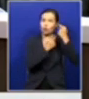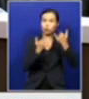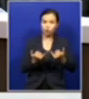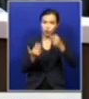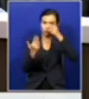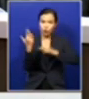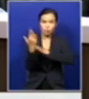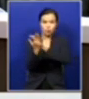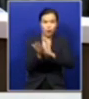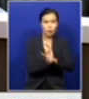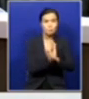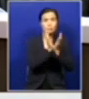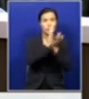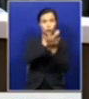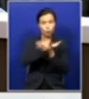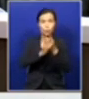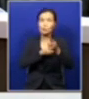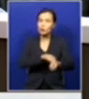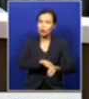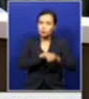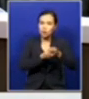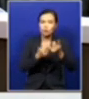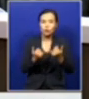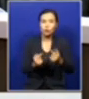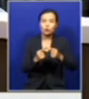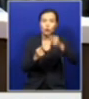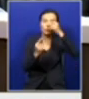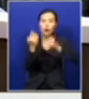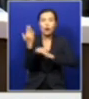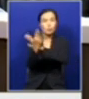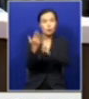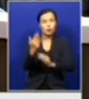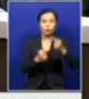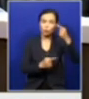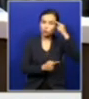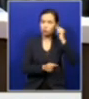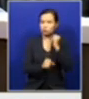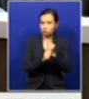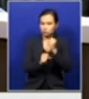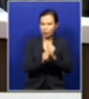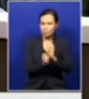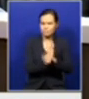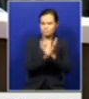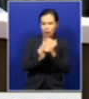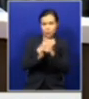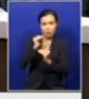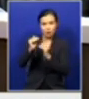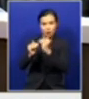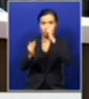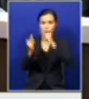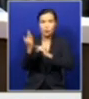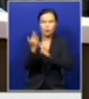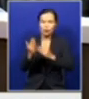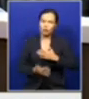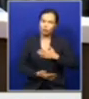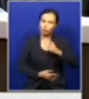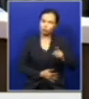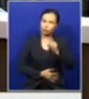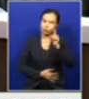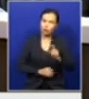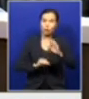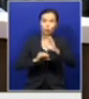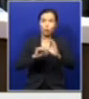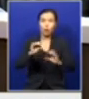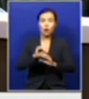ฏิรูปภาคการเกษตรถึงเวลาแล้วที่ประเทศไทยต้องปฏิรูปประเทศที่ฉันสงสัยว่าโครงการเหล่านี้ค่